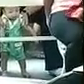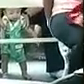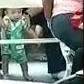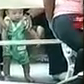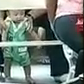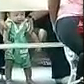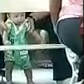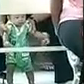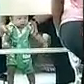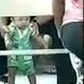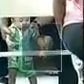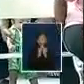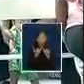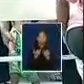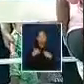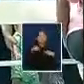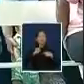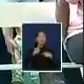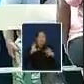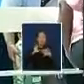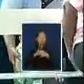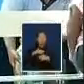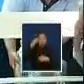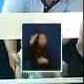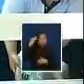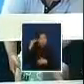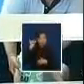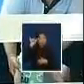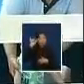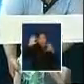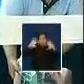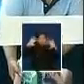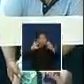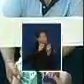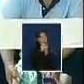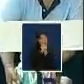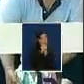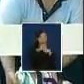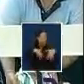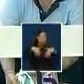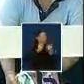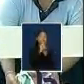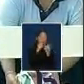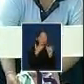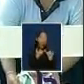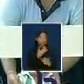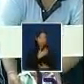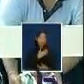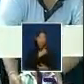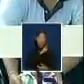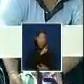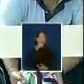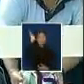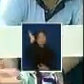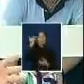สวัสดีครับนี่คือรายการรัฐบาลยิ่งลักษณ์พบประชาชนครับวันนี้ผมธีรัตน์ วัฒนเสวีรับหน้าที่เป็นผู้ดำเนินการวันนี้เราอยู่กันที่บริเวณ